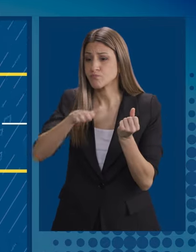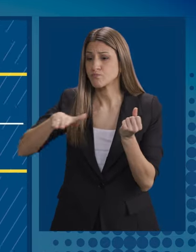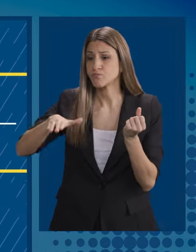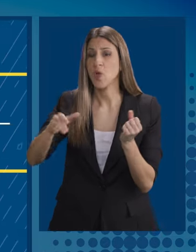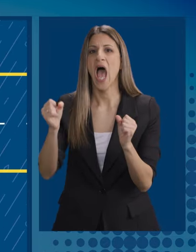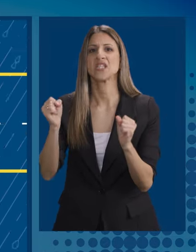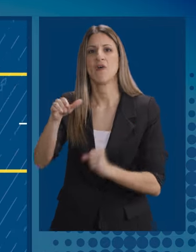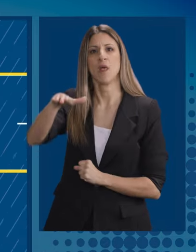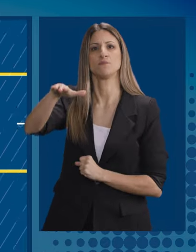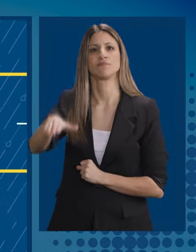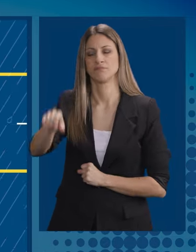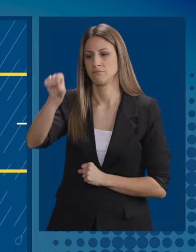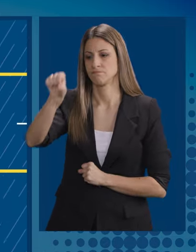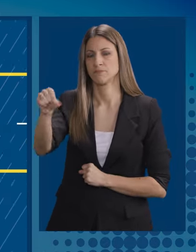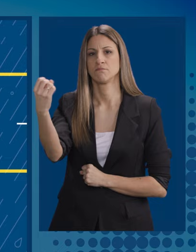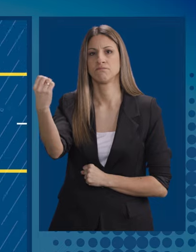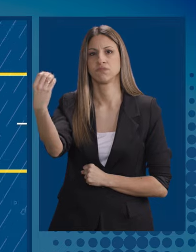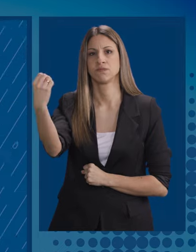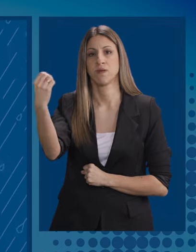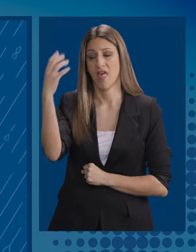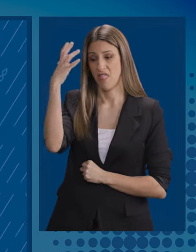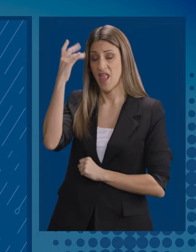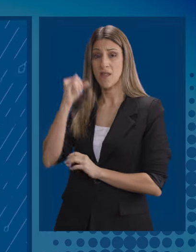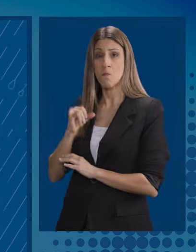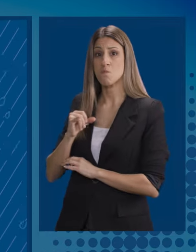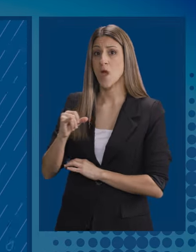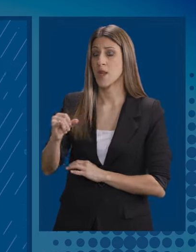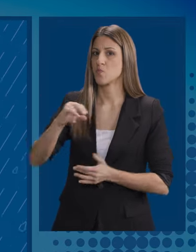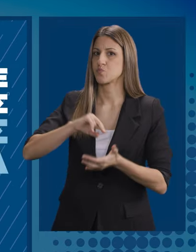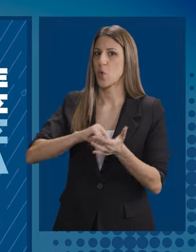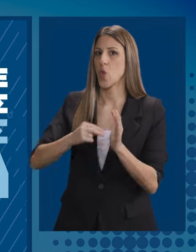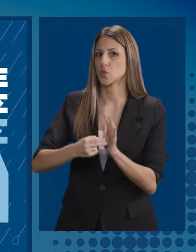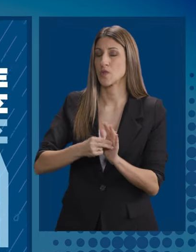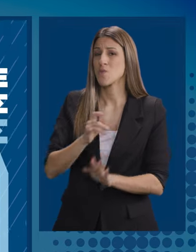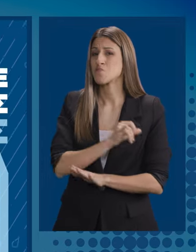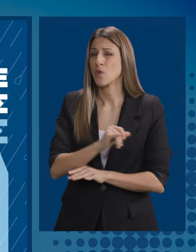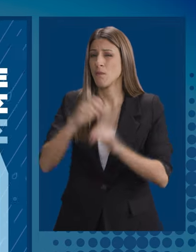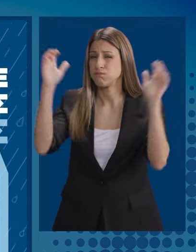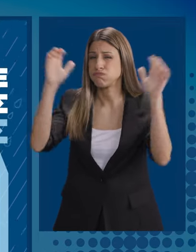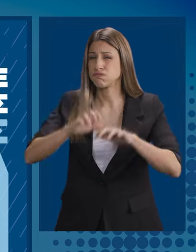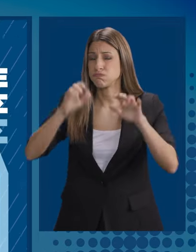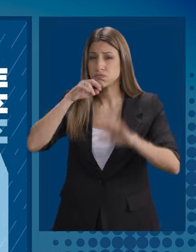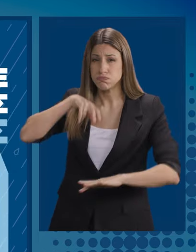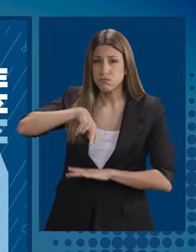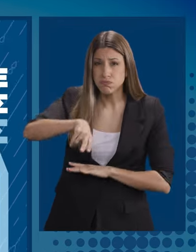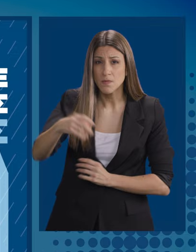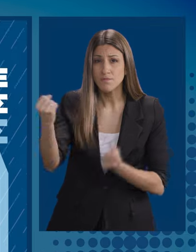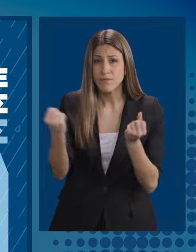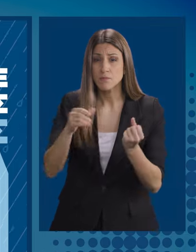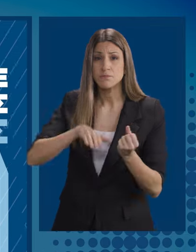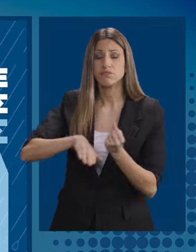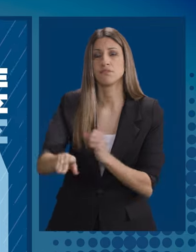σταμάτησε σε ασφαλές σημείο έξω από το δρόμο μακριά από δέντρα και άναψε αλάρμ. Ποτέ μη διασχίζεις χυμάρους και ρέματα κατά τη